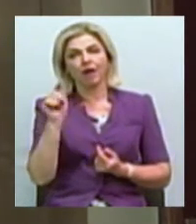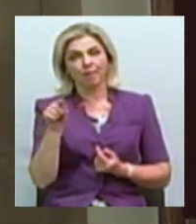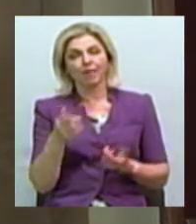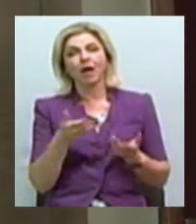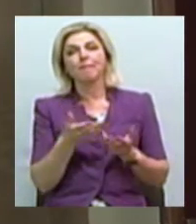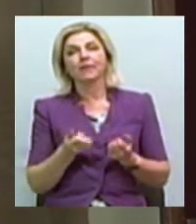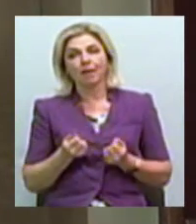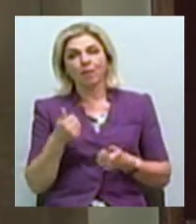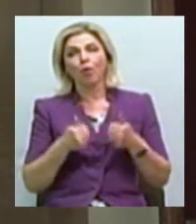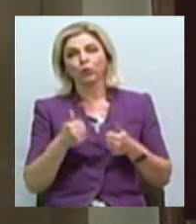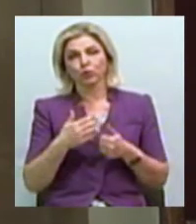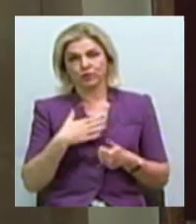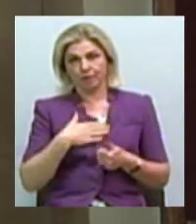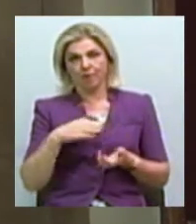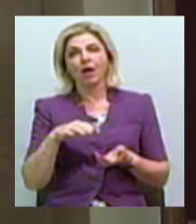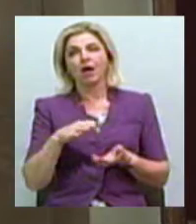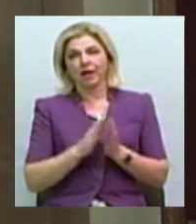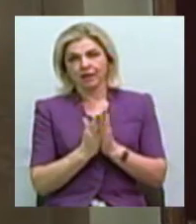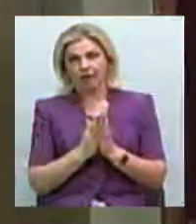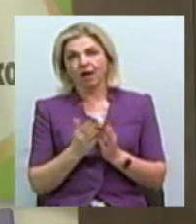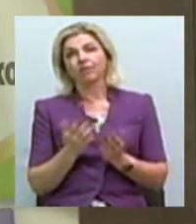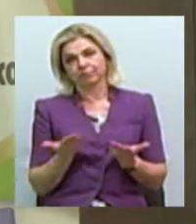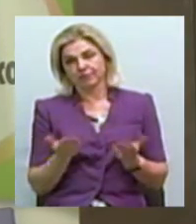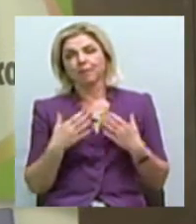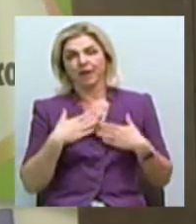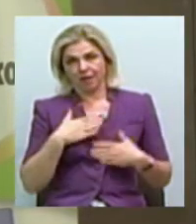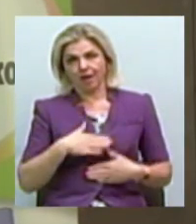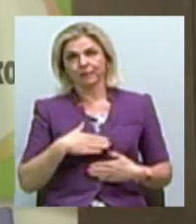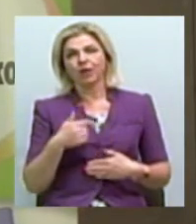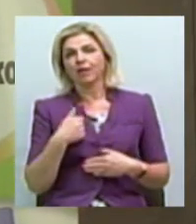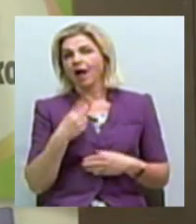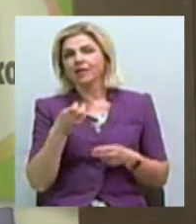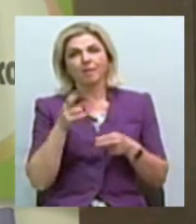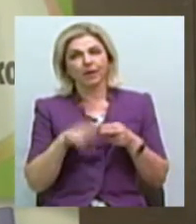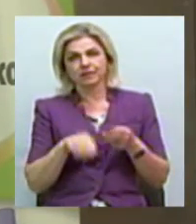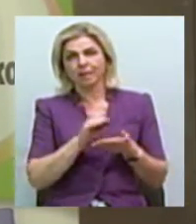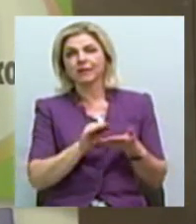приймає в конкурсі моя книга, тому, ну, звичайно, приємно. Я не перестаю писати,